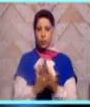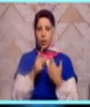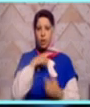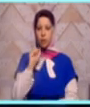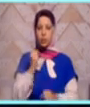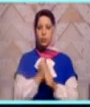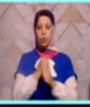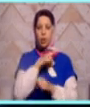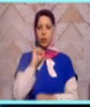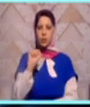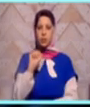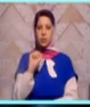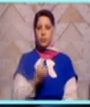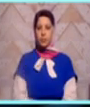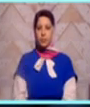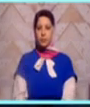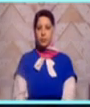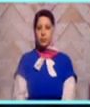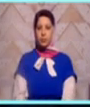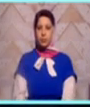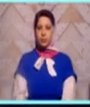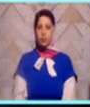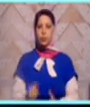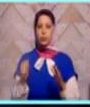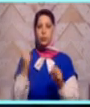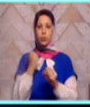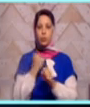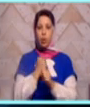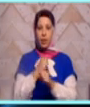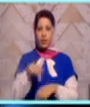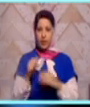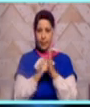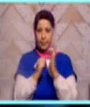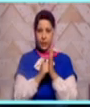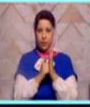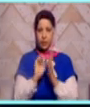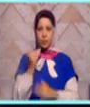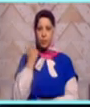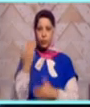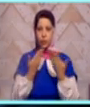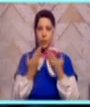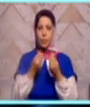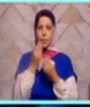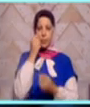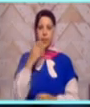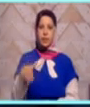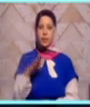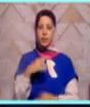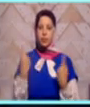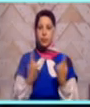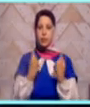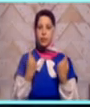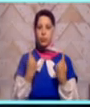لو هم يشتغلوا من البيت، يعني يشتغل من البيت لو هو مش هيتعامل مع الجمهور وما ذلك، يعني المصانع لابد المصنع